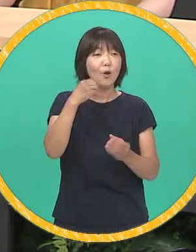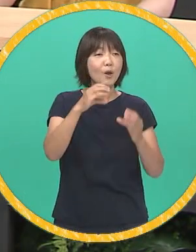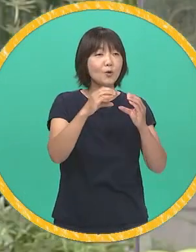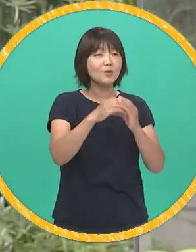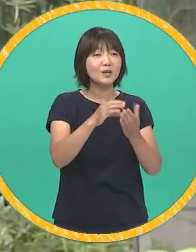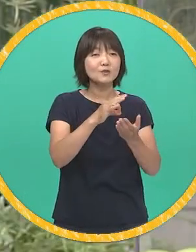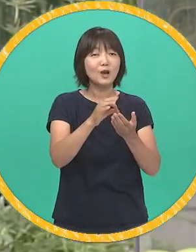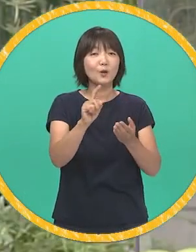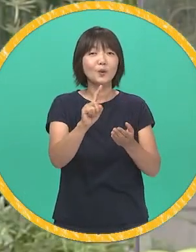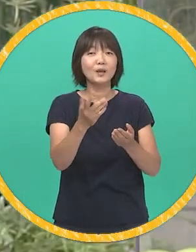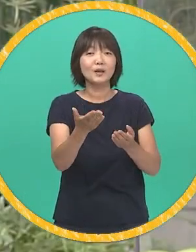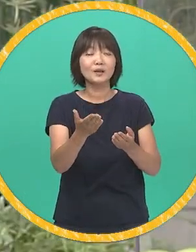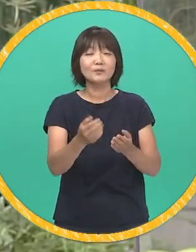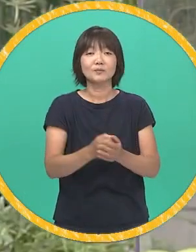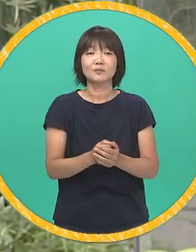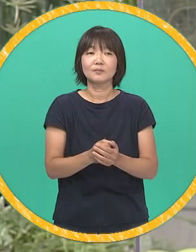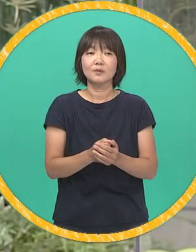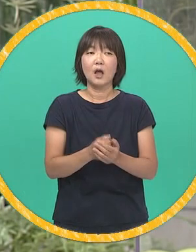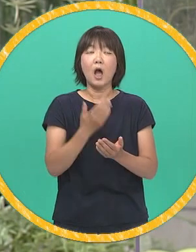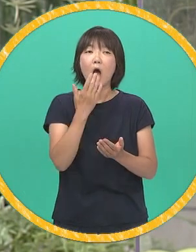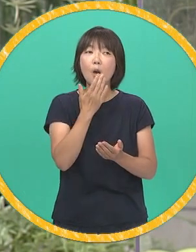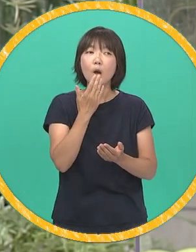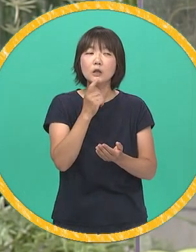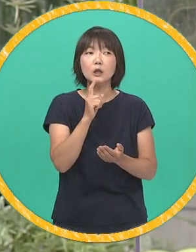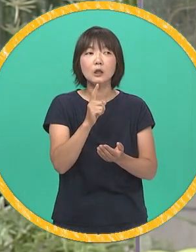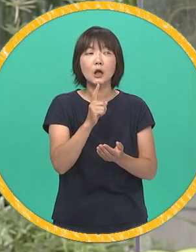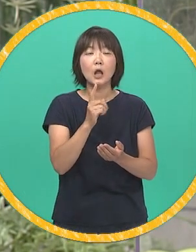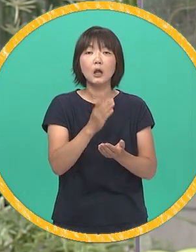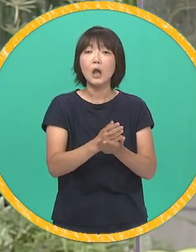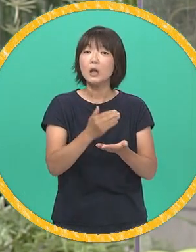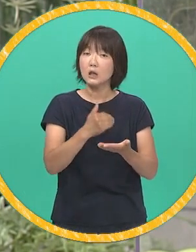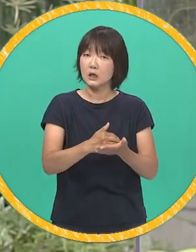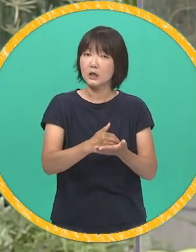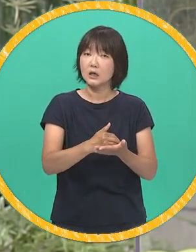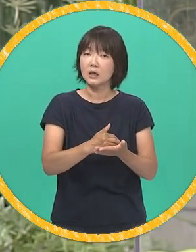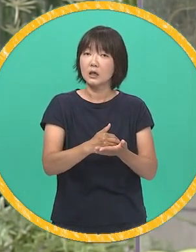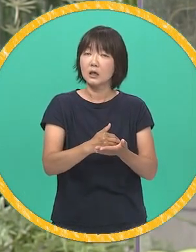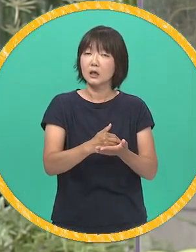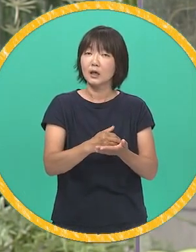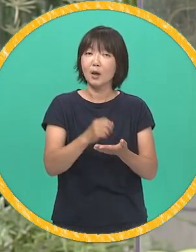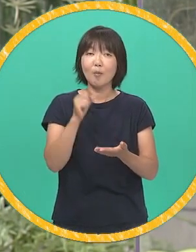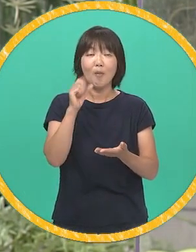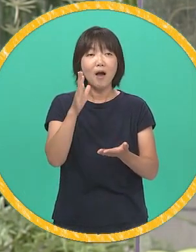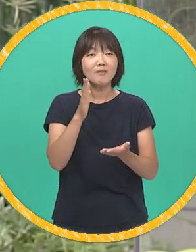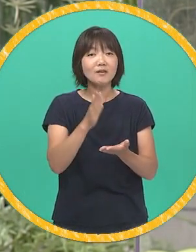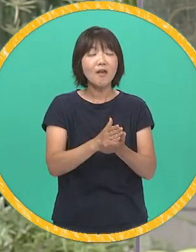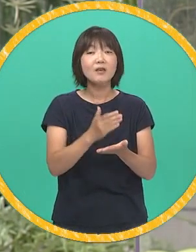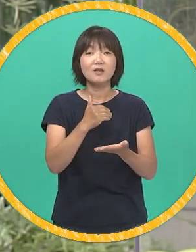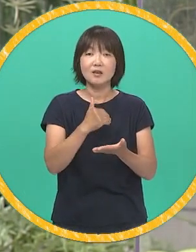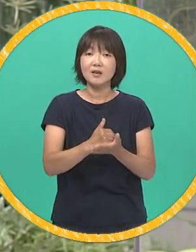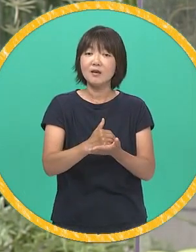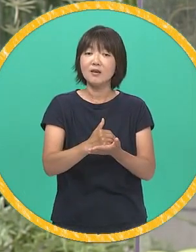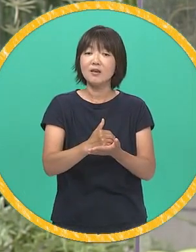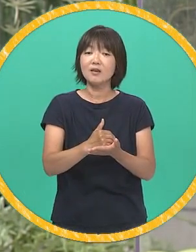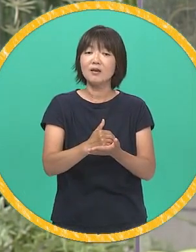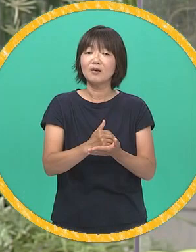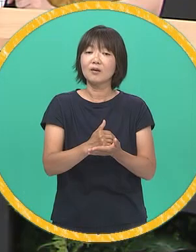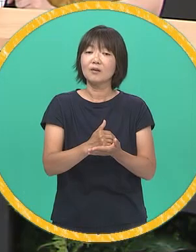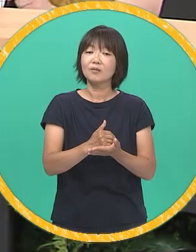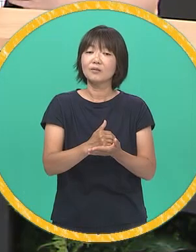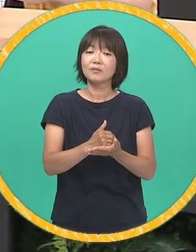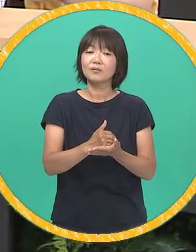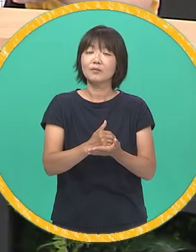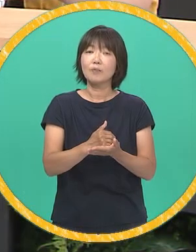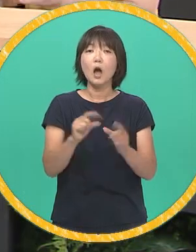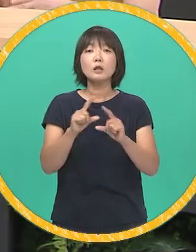と思いますかでもやっぱり甘いケーキなんだろうけんっけっぱ本キッズもじゃあ2点でと